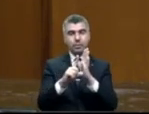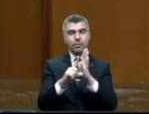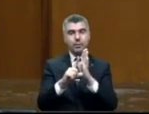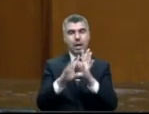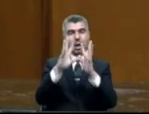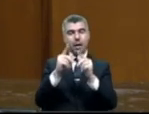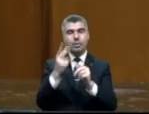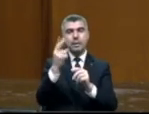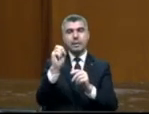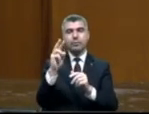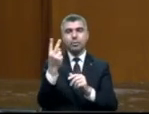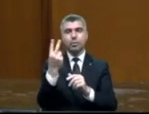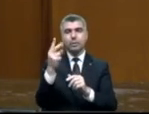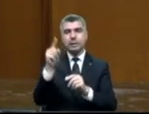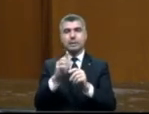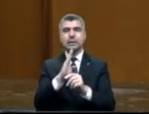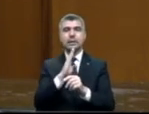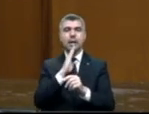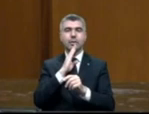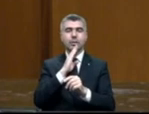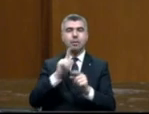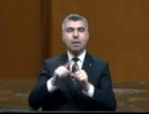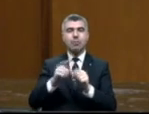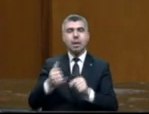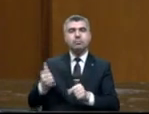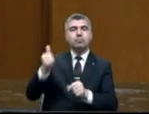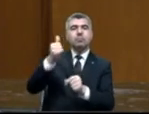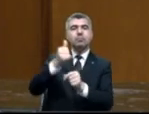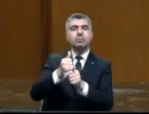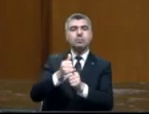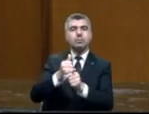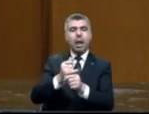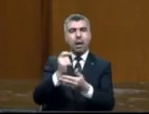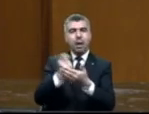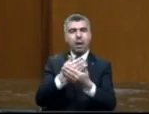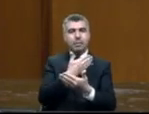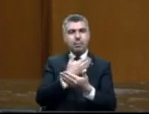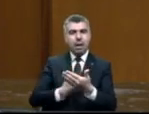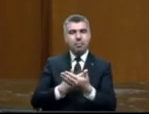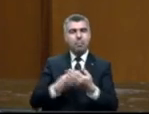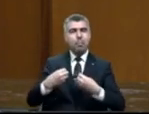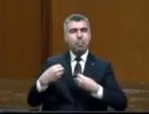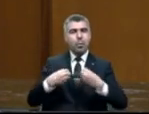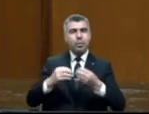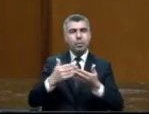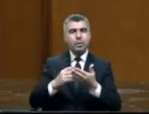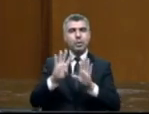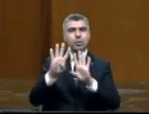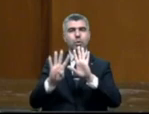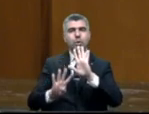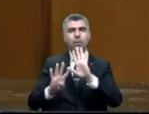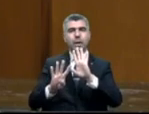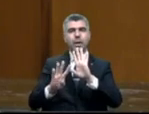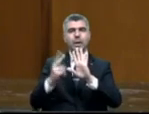رقم 0212 المتعلق بالتعيين في المناصب العليا تطبيقا لأحكام الفصلين 49